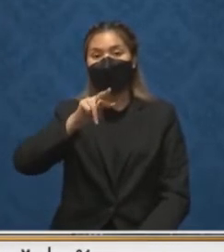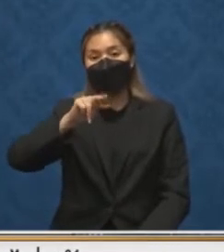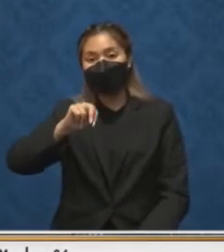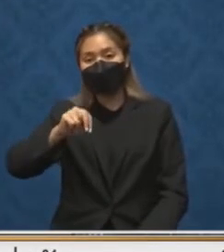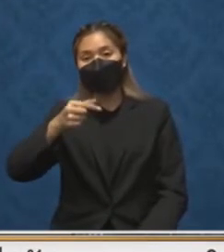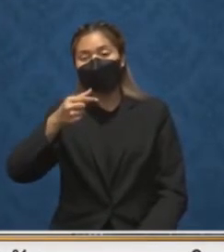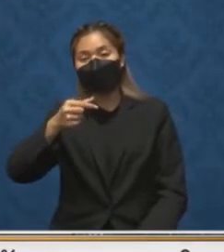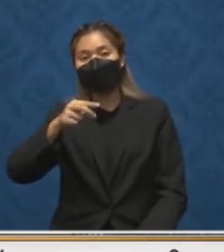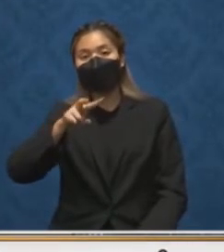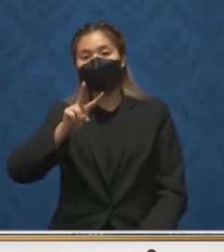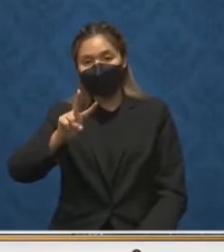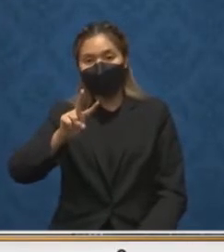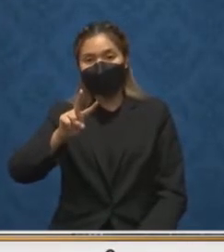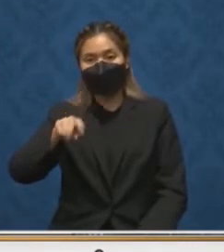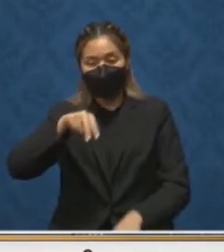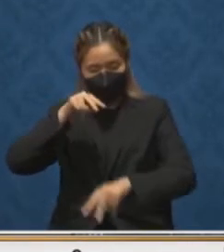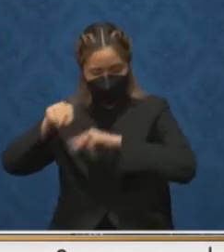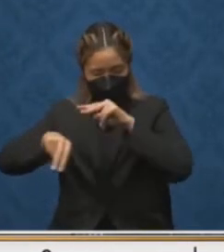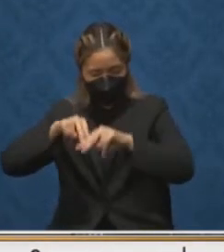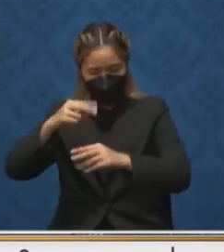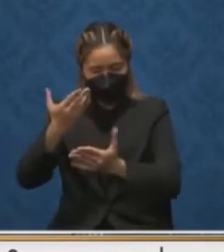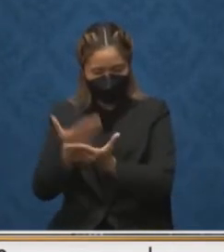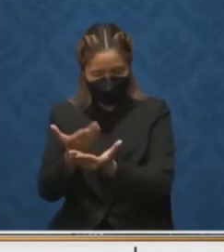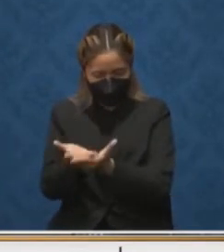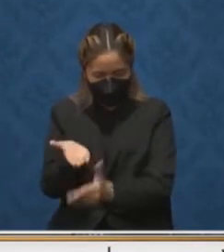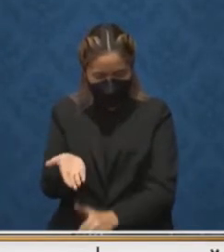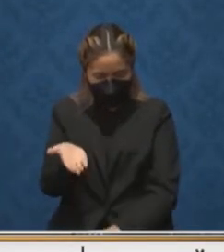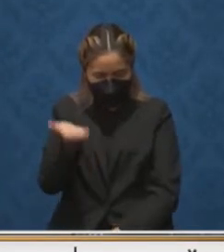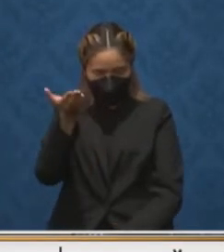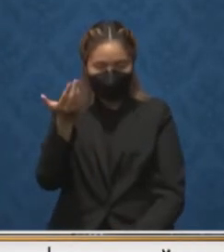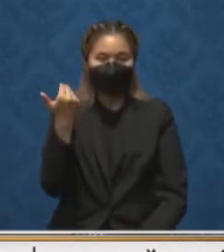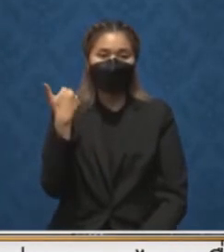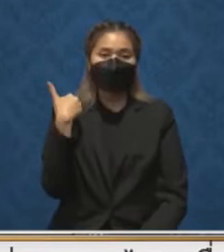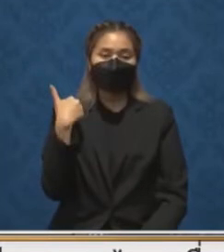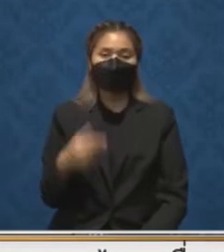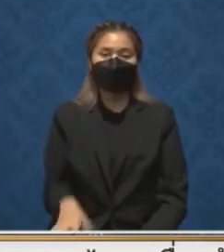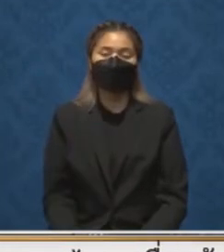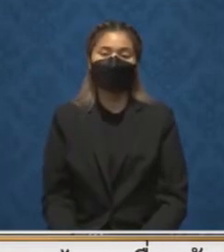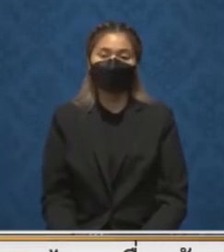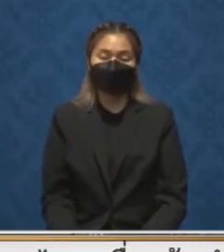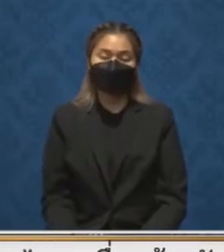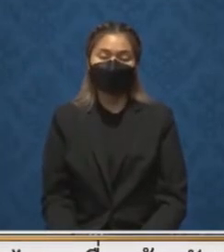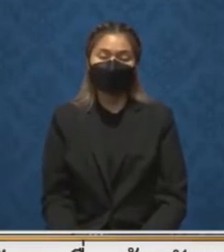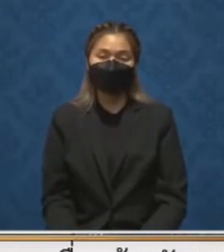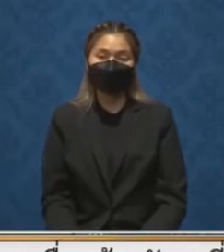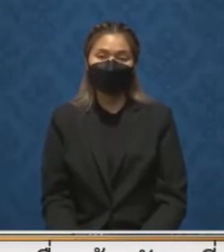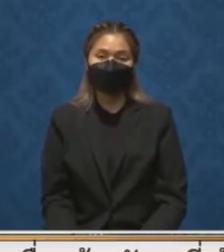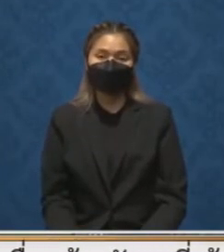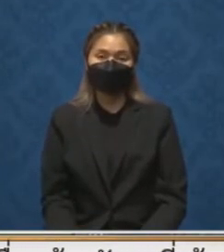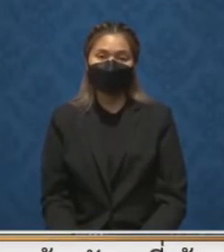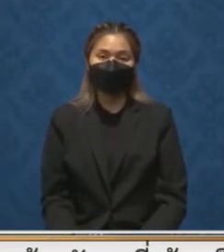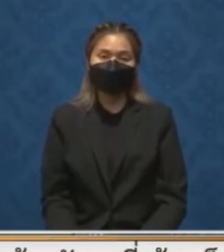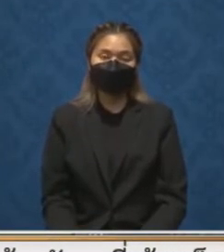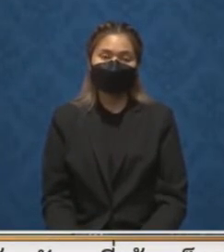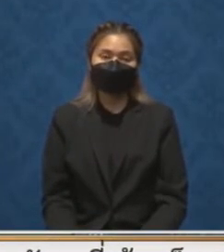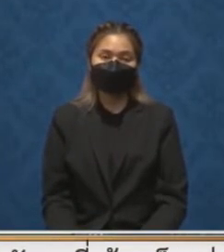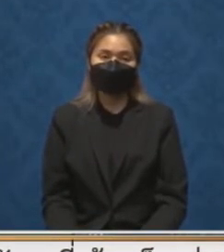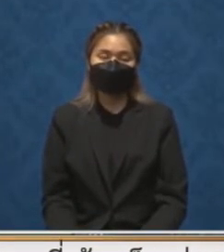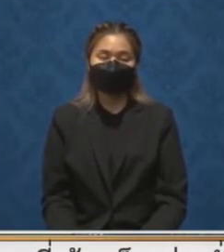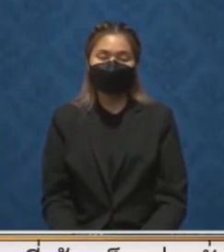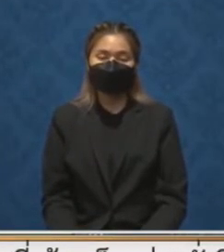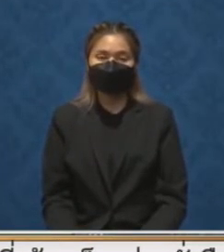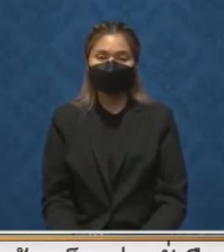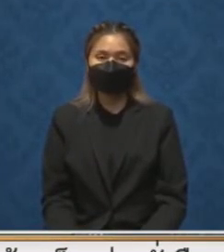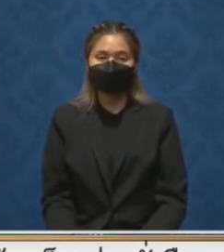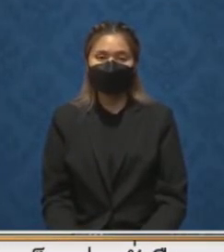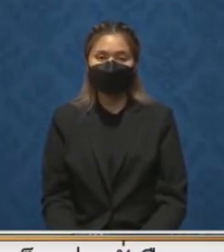ว่าข้าบรมงรัษาสูงมาก เพระอณอภูมมิทเผาไลาOUูง เพื่เทียบเมารใช้น้มตกติ ไม่วาจะเป steering levelหรอ แกซโลนธรรมด